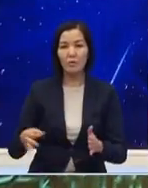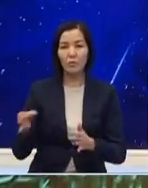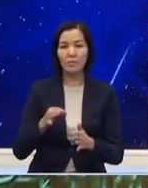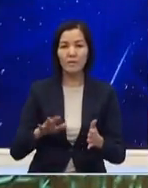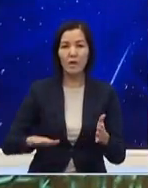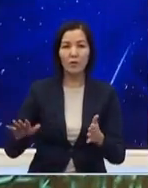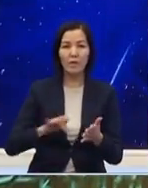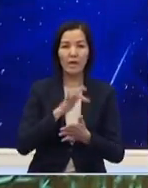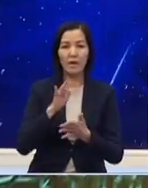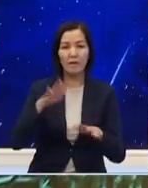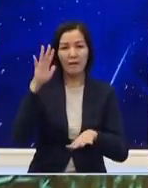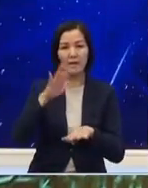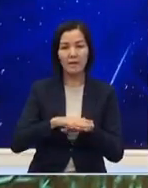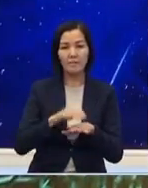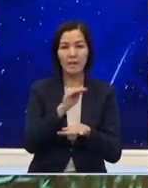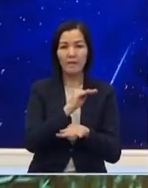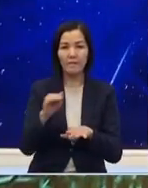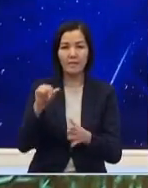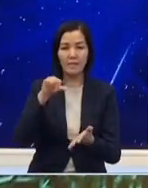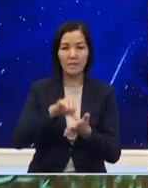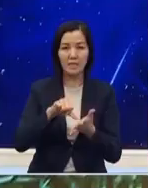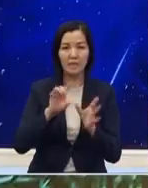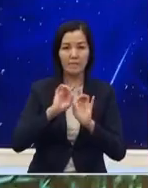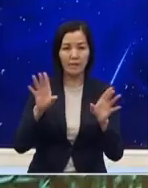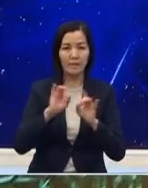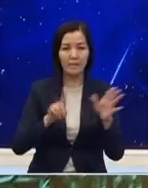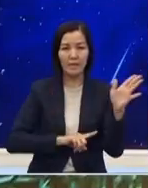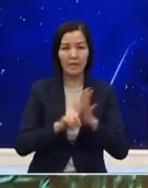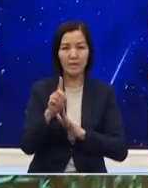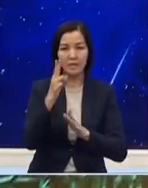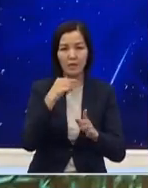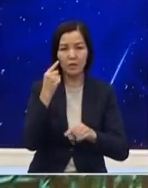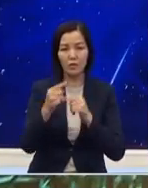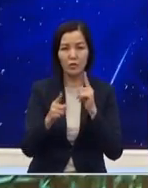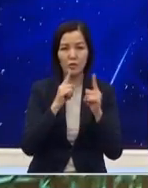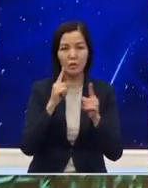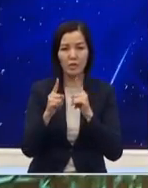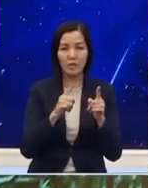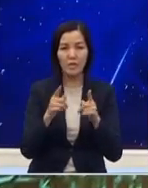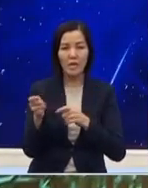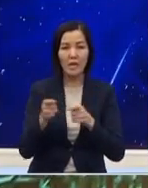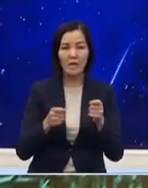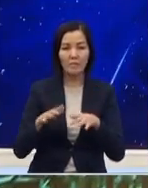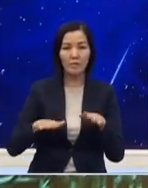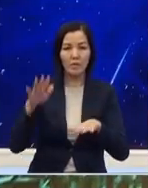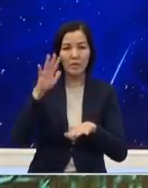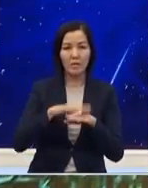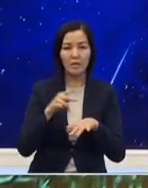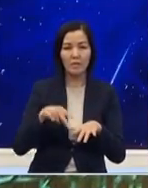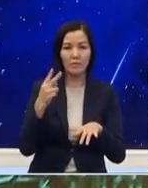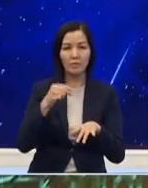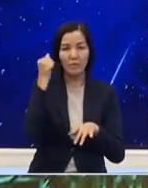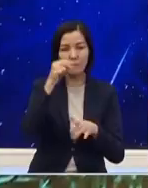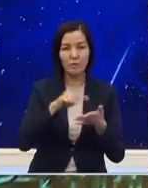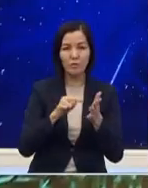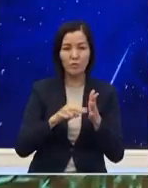Алматы облысында аудан қала әкімдерінің ресми таңдаулары басталды. Дәстүрлі жиын әкімшілік аумақ басшысының 2021 жылға